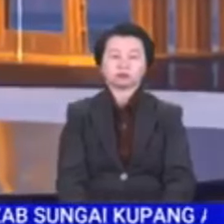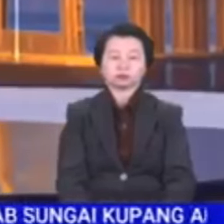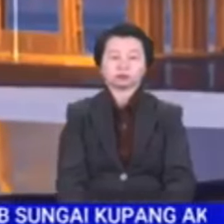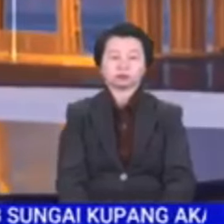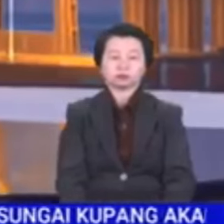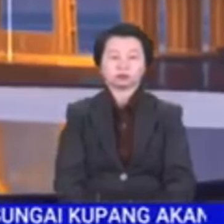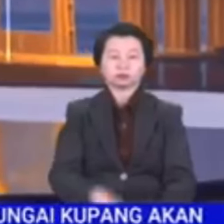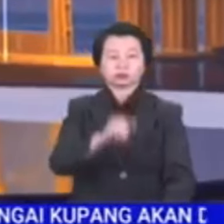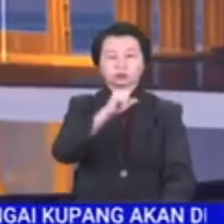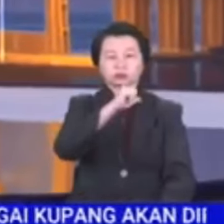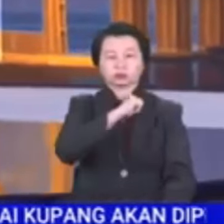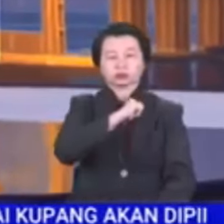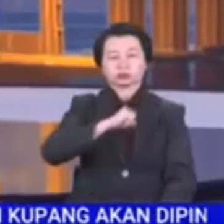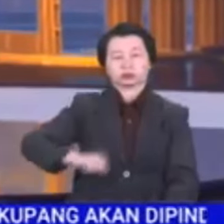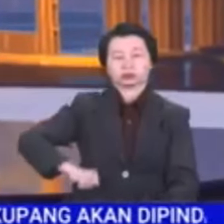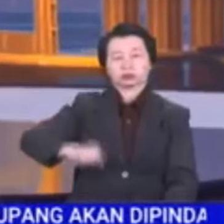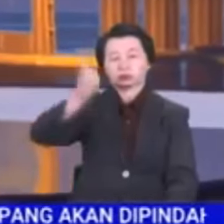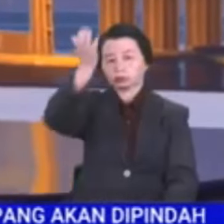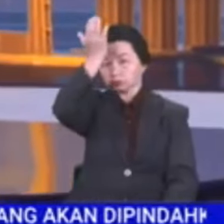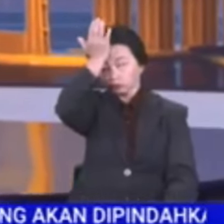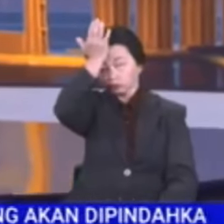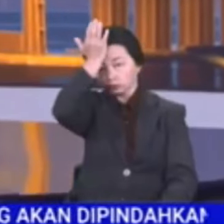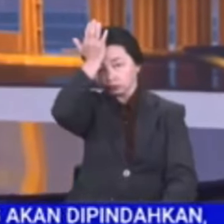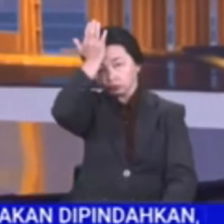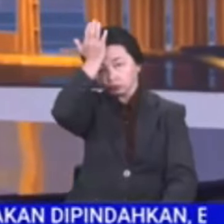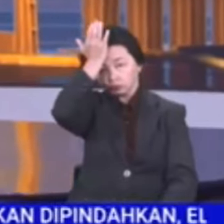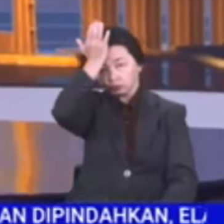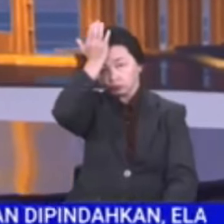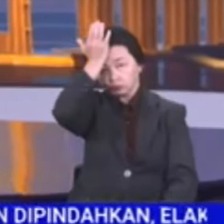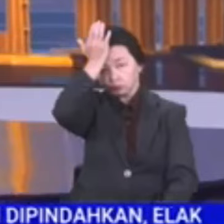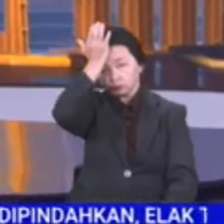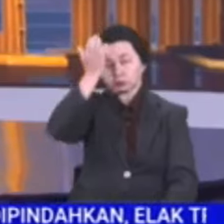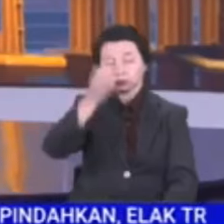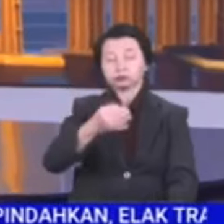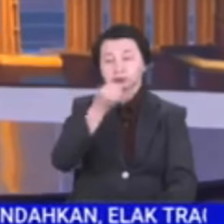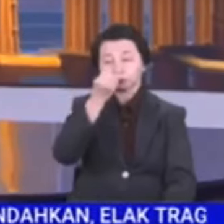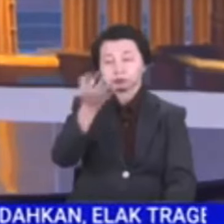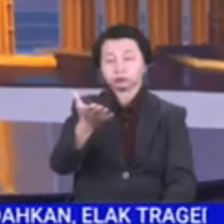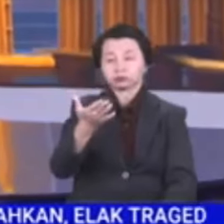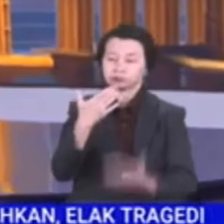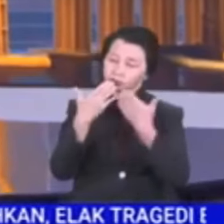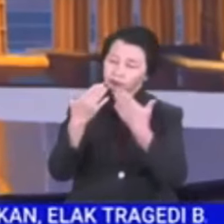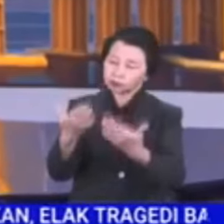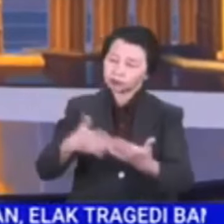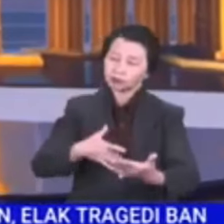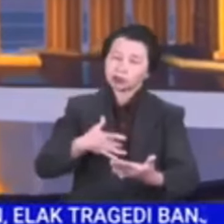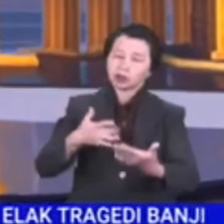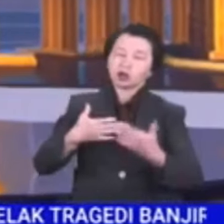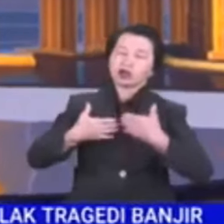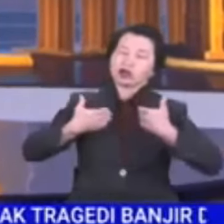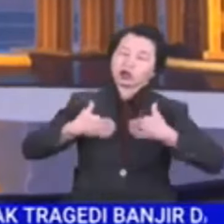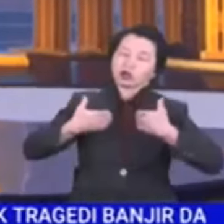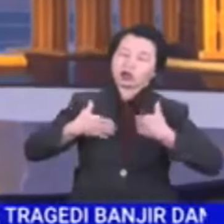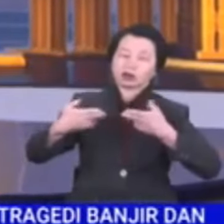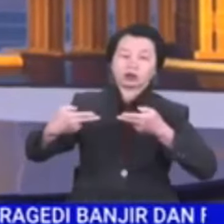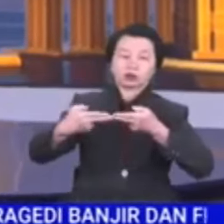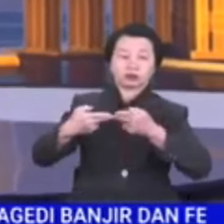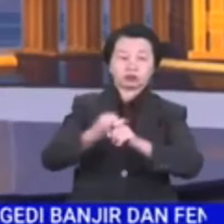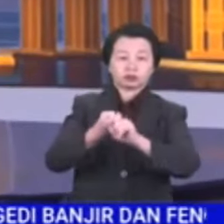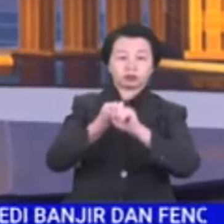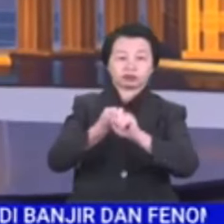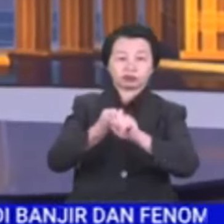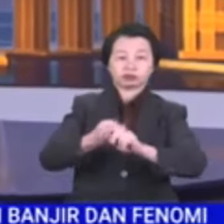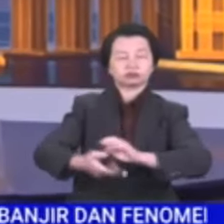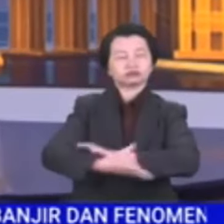Hai jangan dibeton Agung Al Sultan Abdullah Riyad Zainal Mustafa bila Shah Rukh Khan penghargaan dan rasa sukacita terhadap hubungan erat